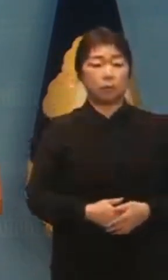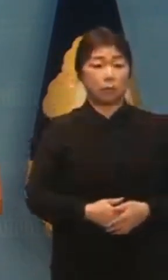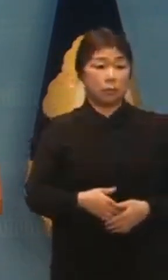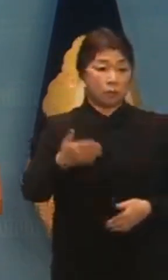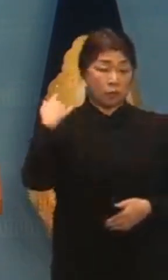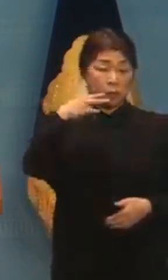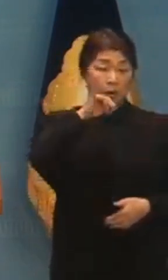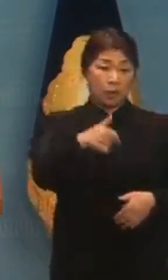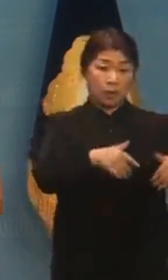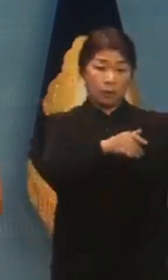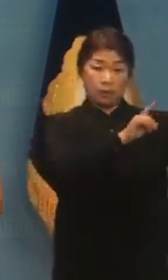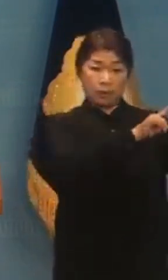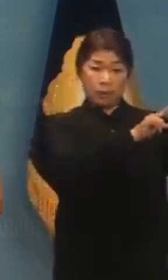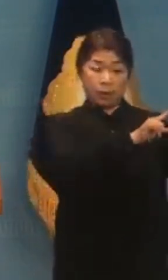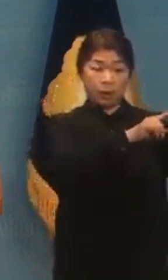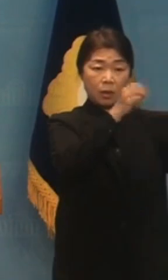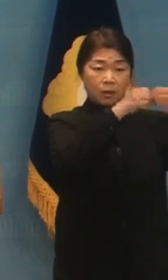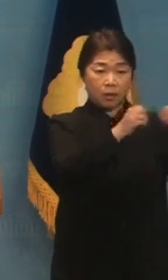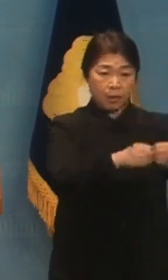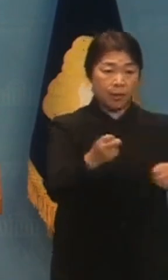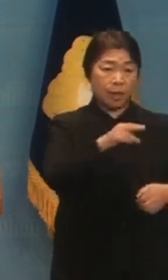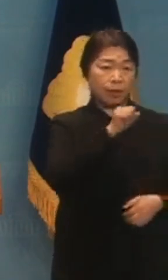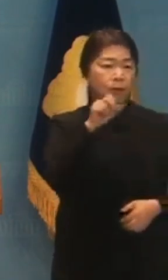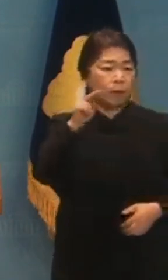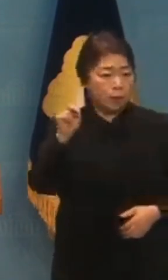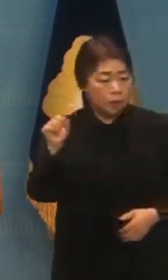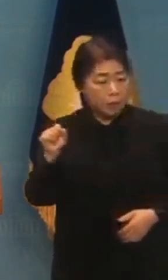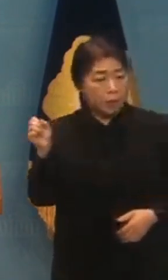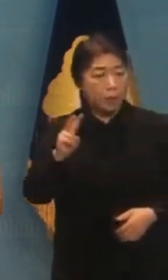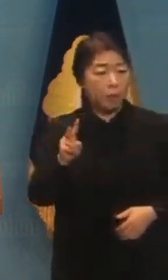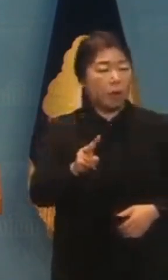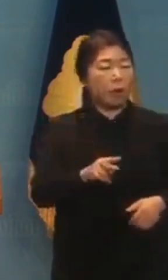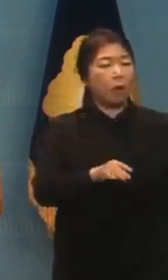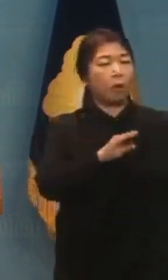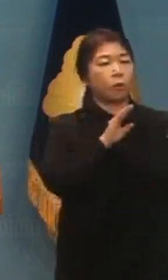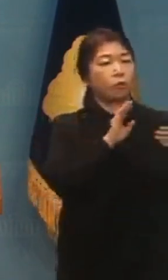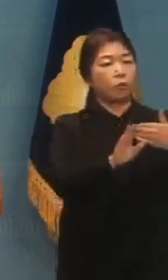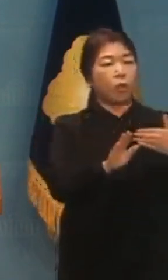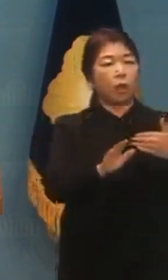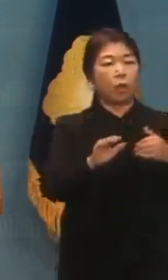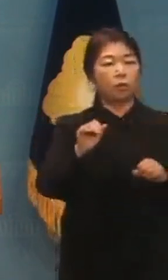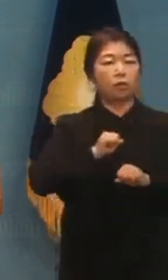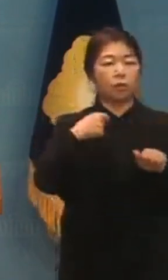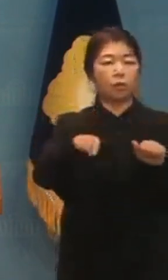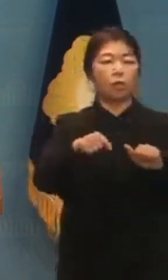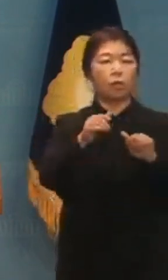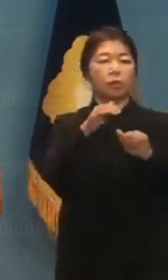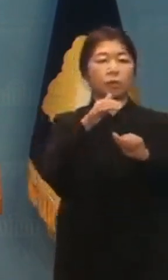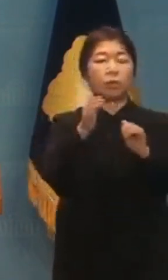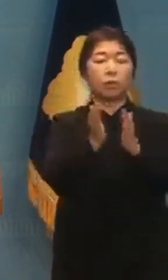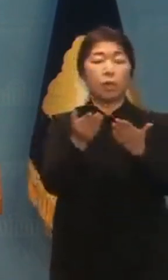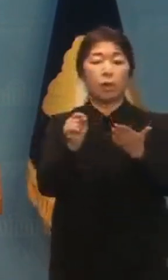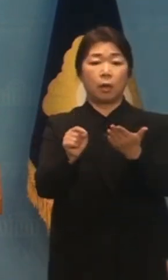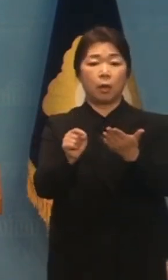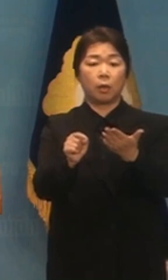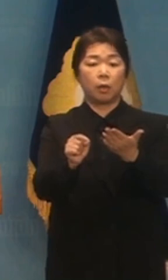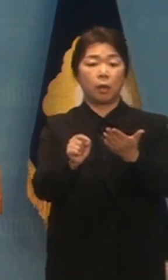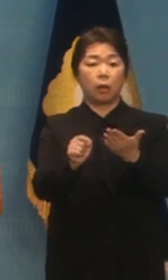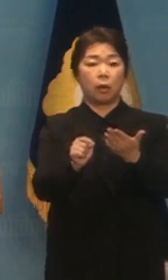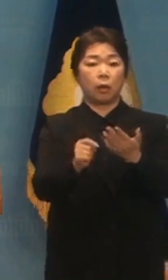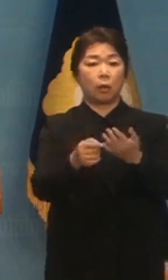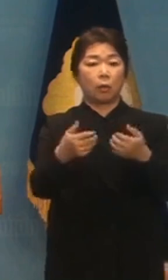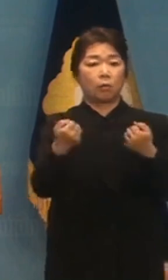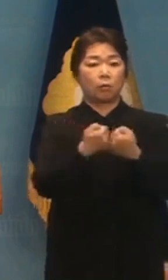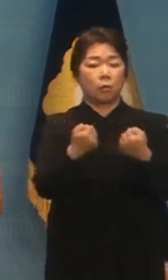신 장관의 글, 이후 국방부 교재의 독도 영토 분쟁 기술, 이걸 정말